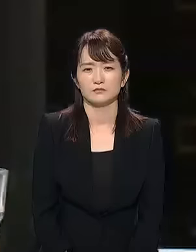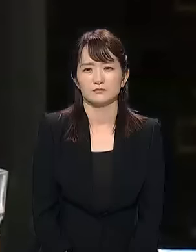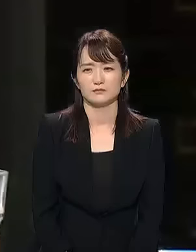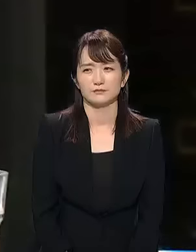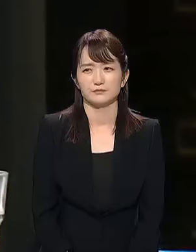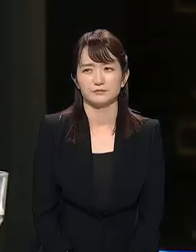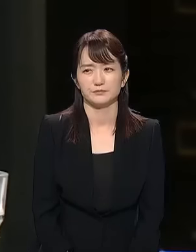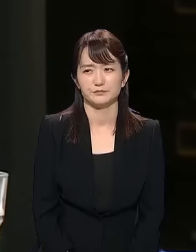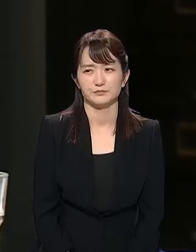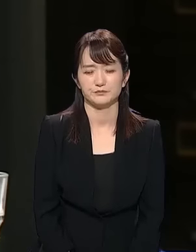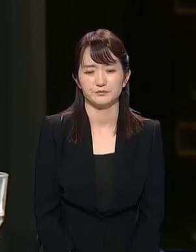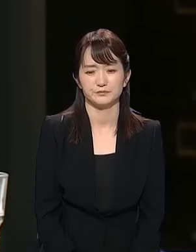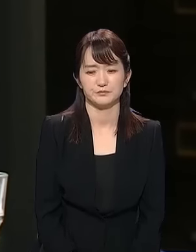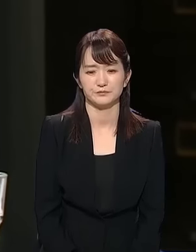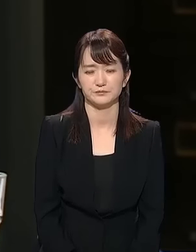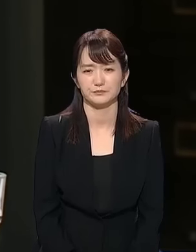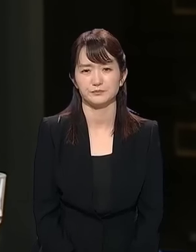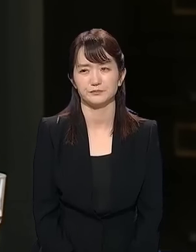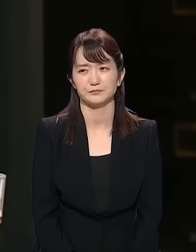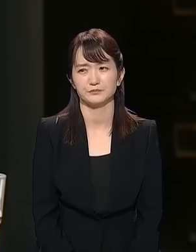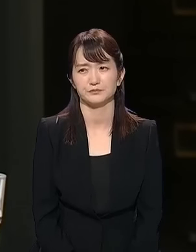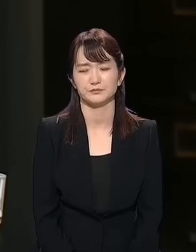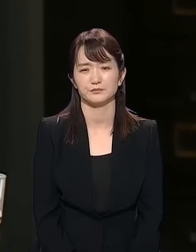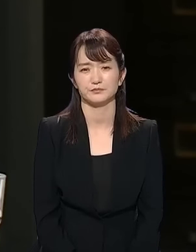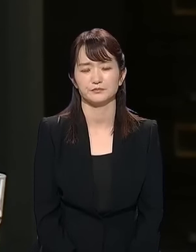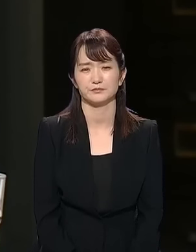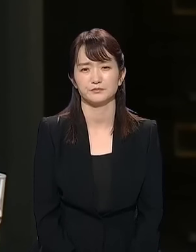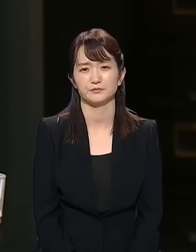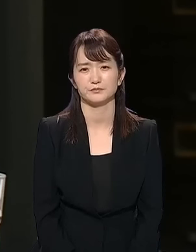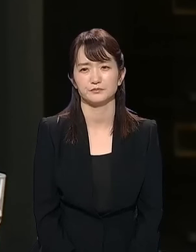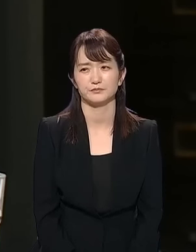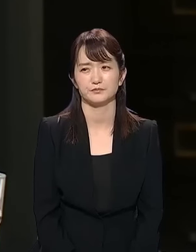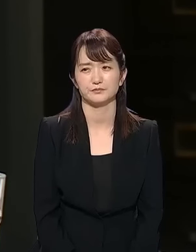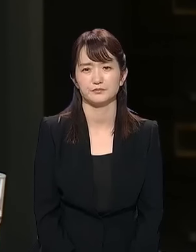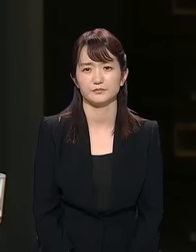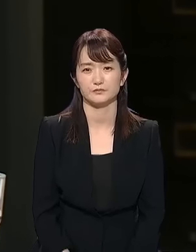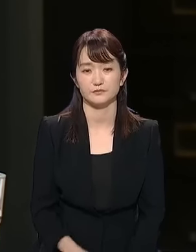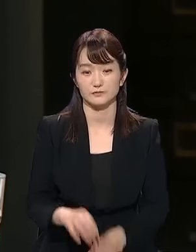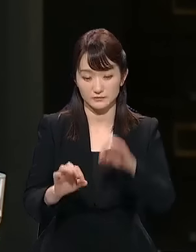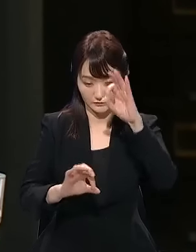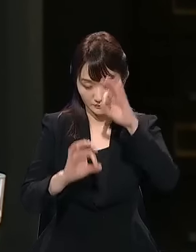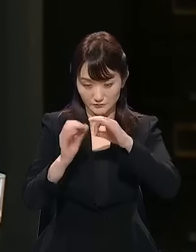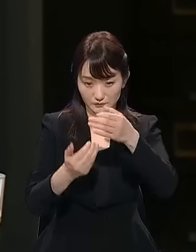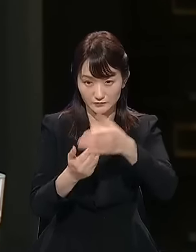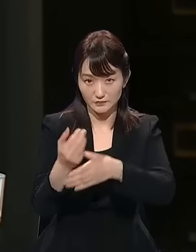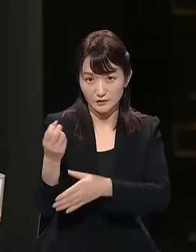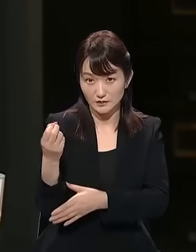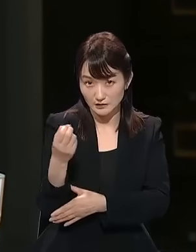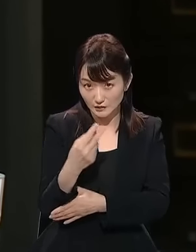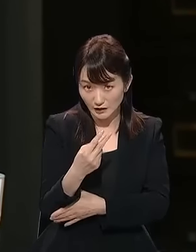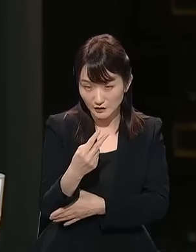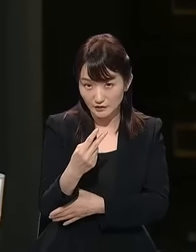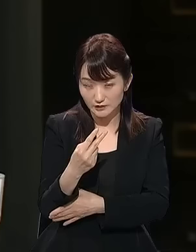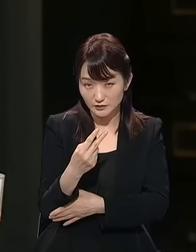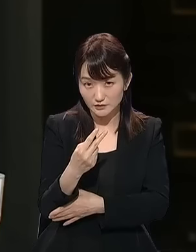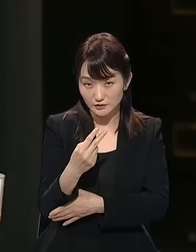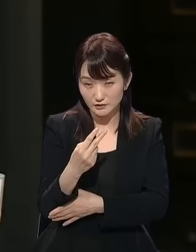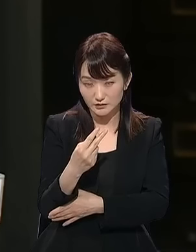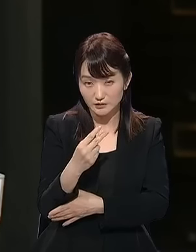처음에이 뭐 뭡니까이 사건을 다시 이제 재조명하게 한 그 유튜버가 나락